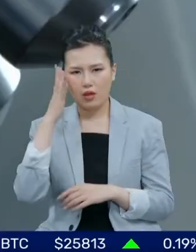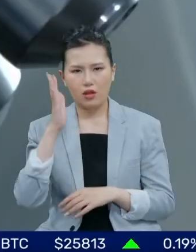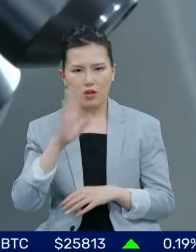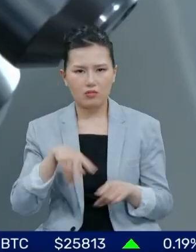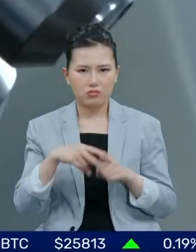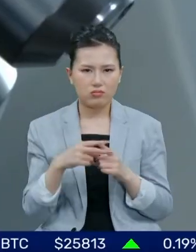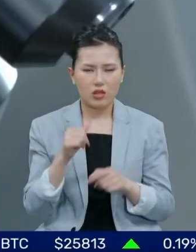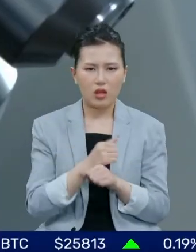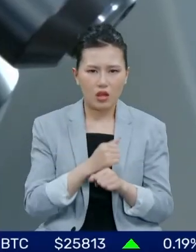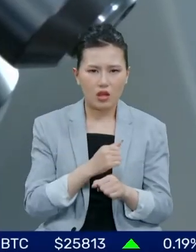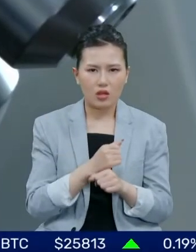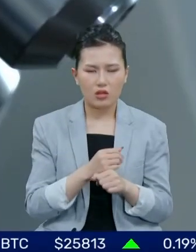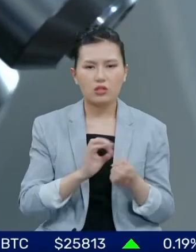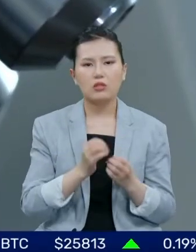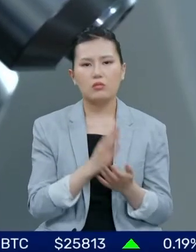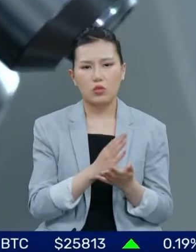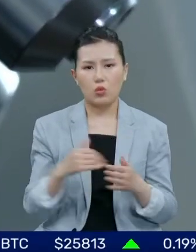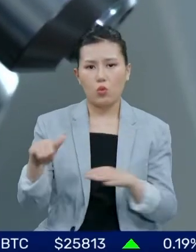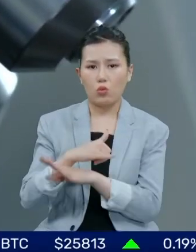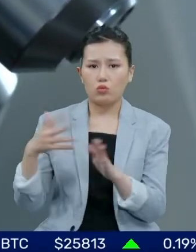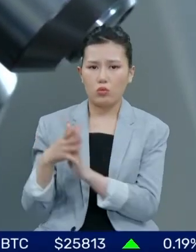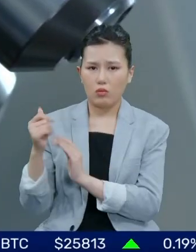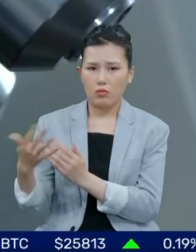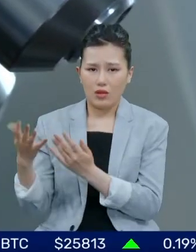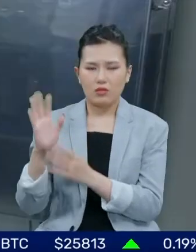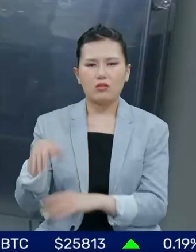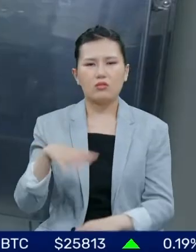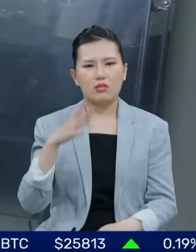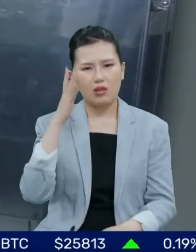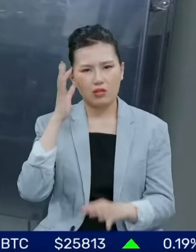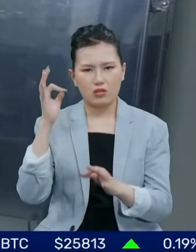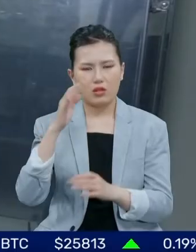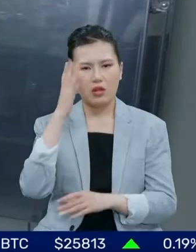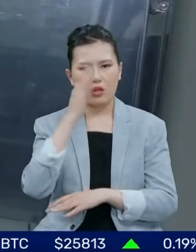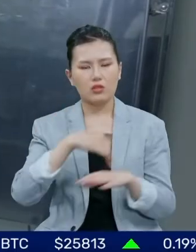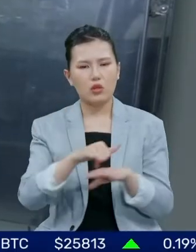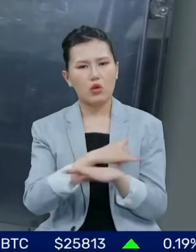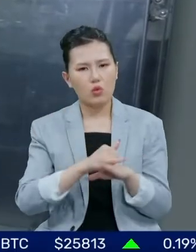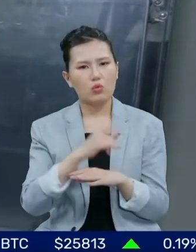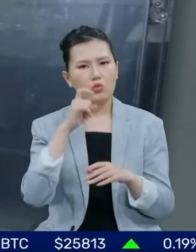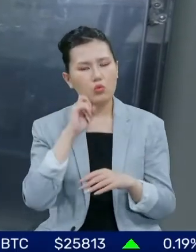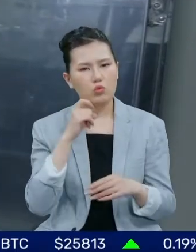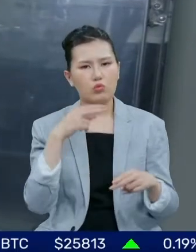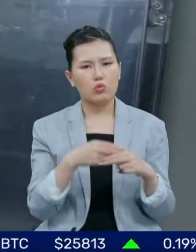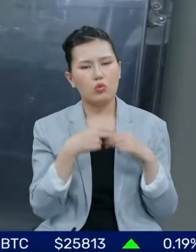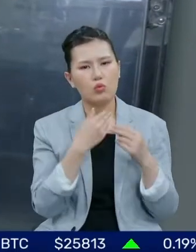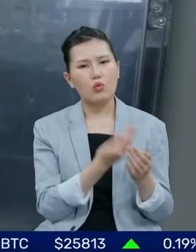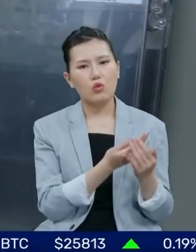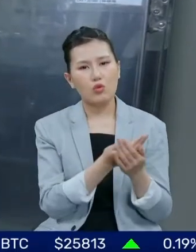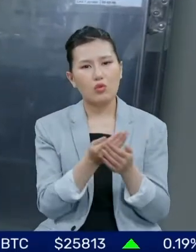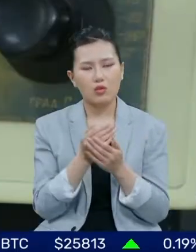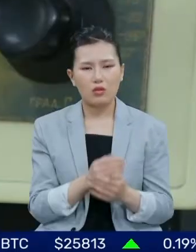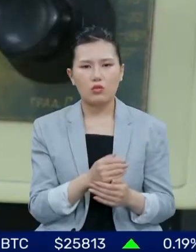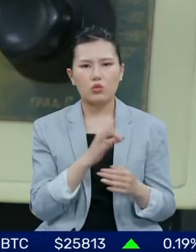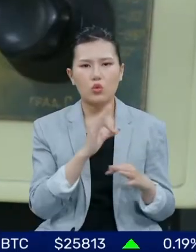байгаа гэлээ. Улсаас төсөв баталж өгдөггүй учраас арга бараа олон улсын байгууллагуудын тусламж төсөл хөтөлбөрүүд рүү хүсэлтээ илгээдэгч бас л нааштай хариу